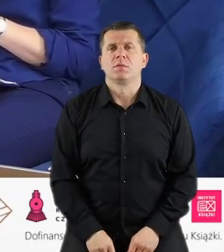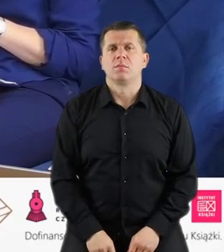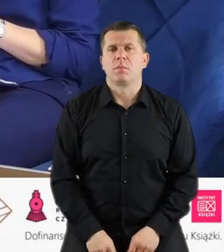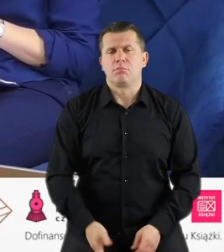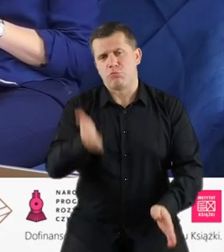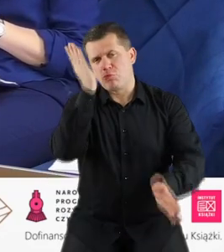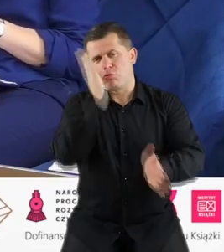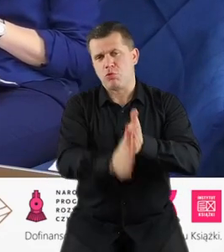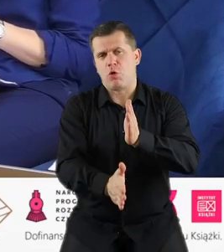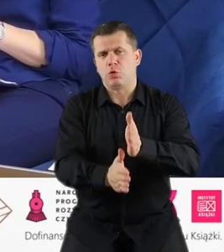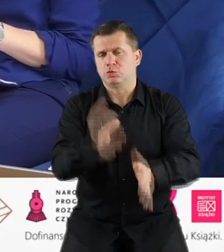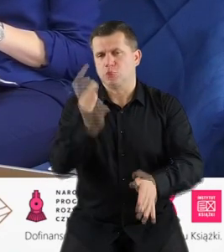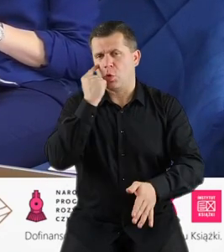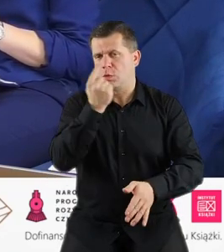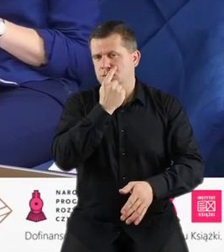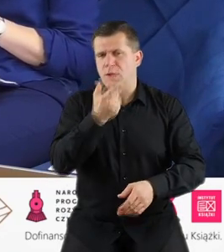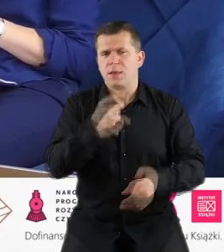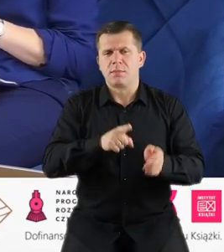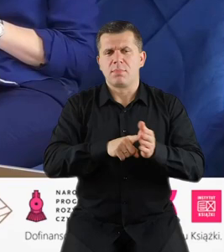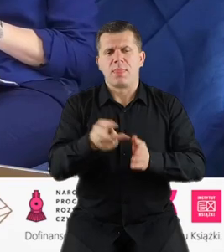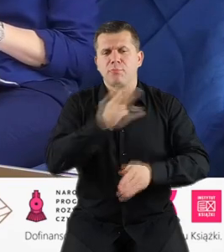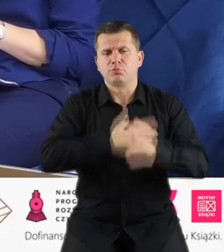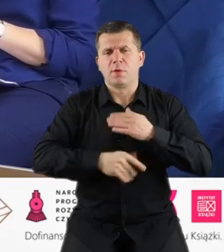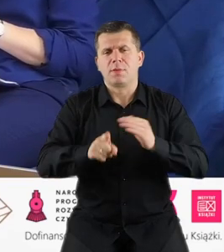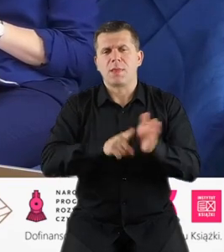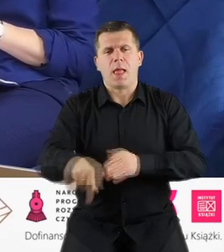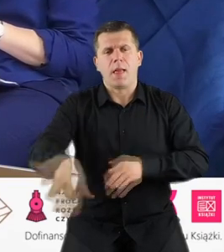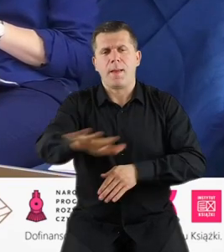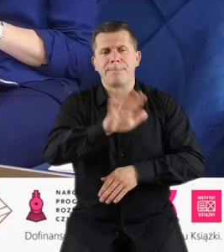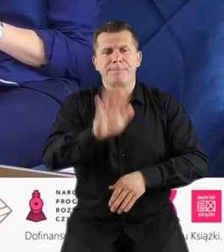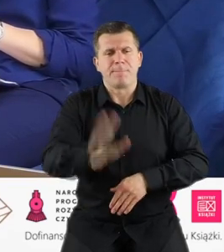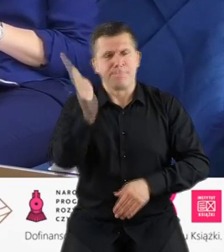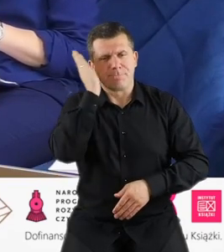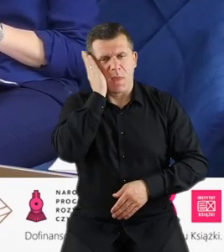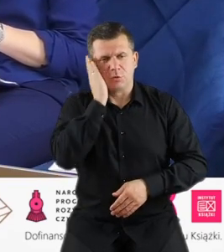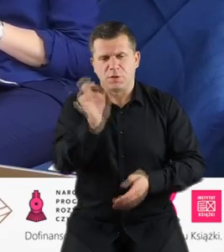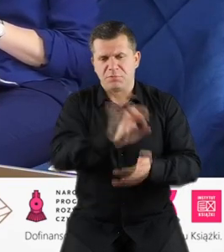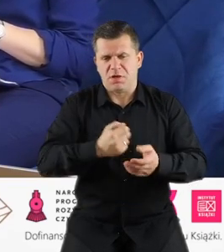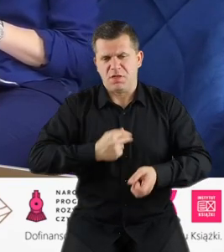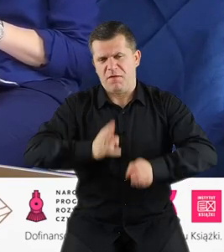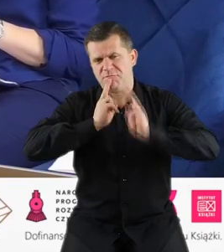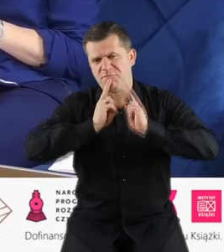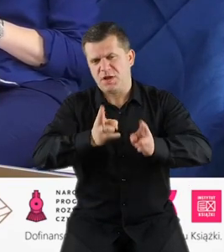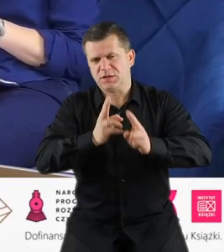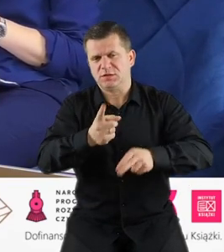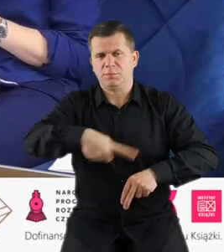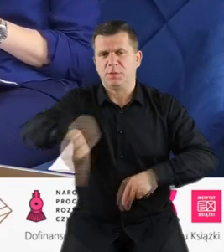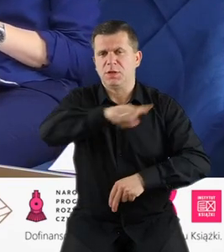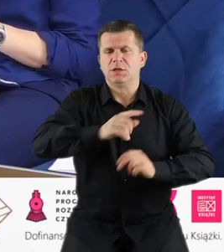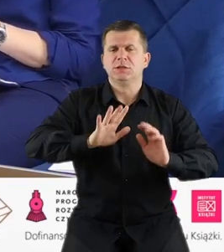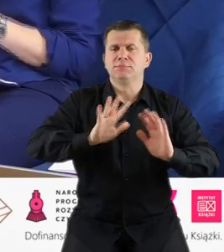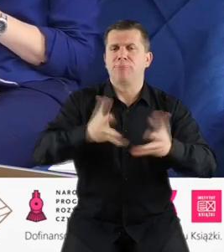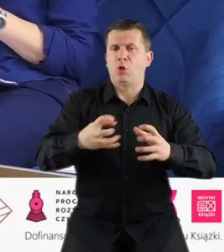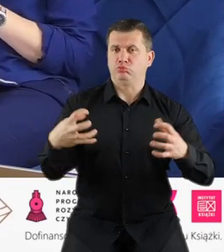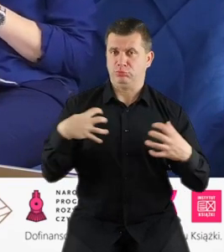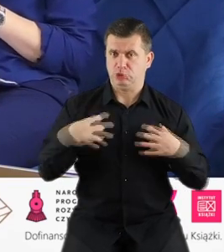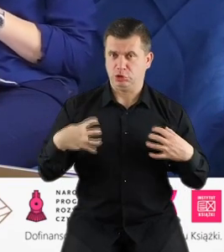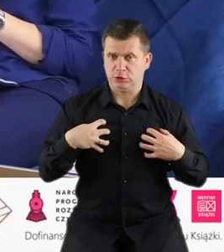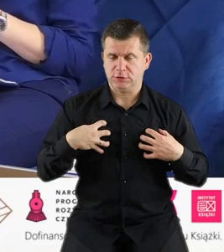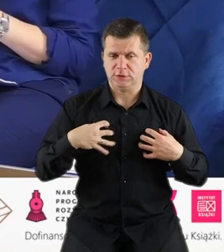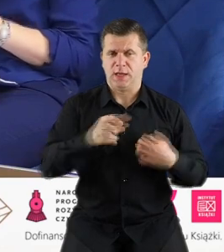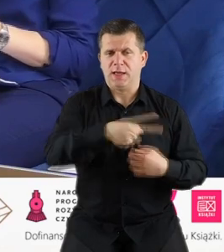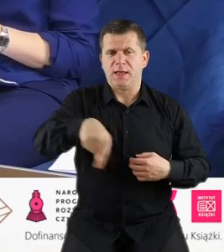oczy nieprzyjemną mieszkańcom gminy, wyśmiewając ich sposób życia,